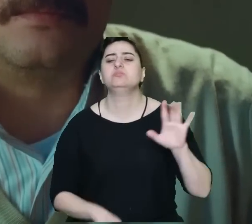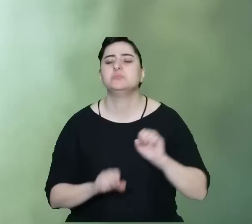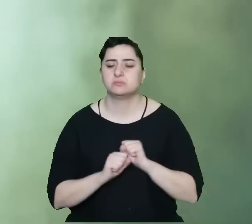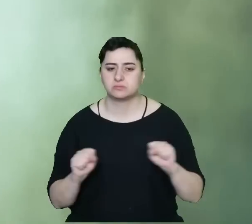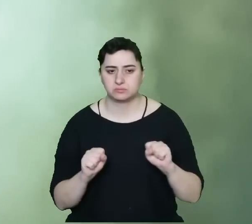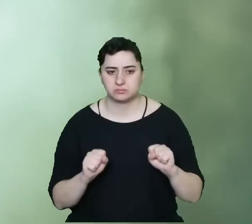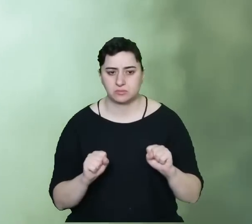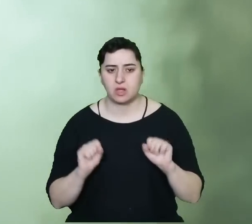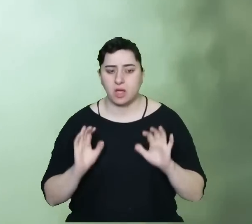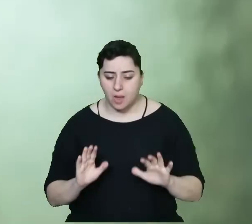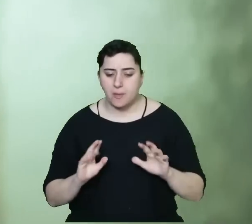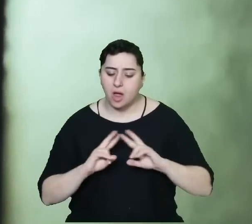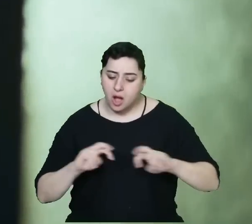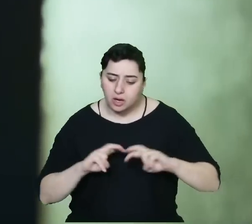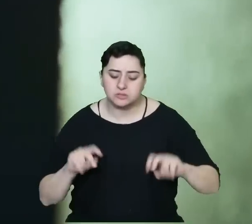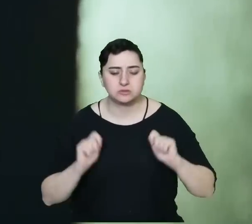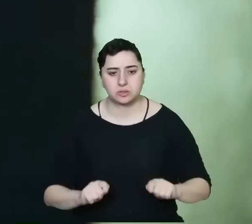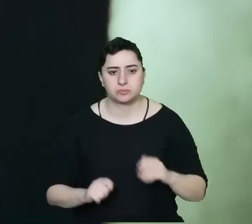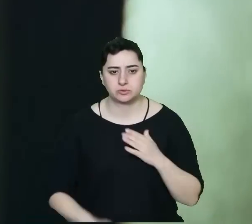Gitmeyeceğim. Ama araştıracağım.